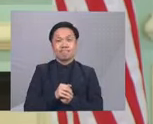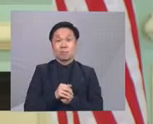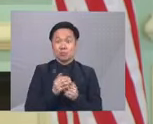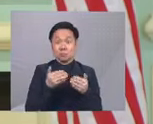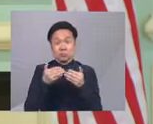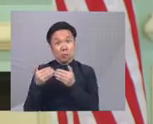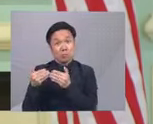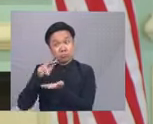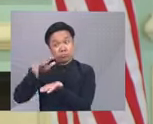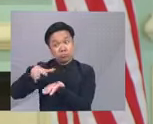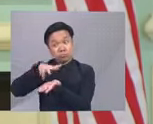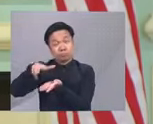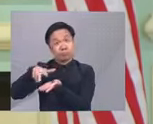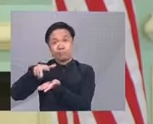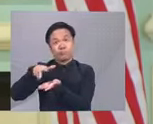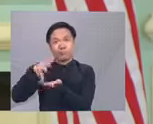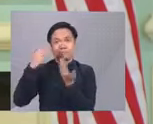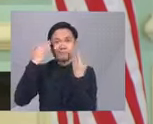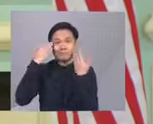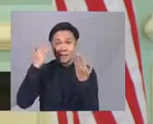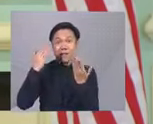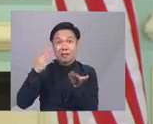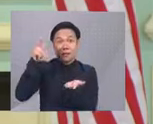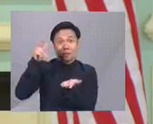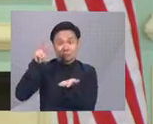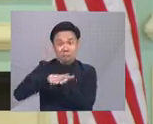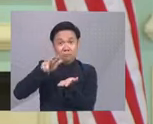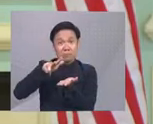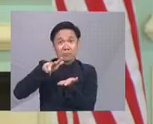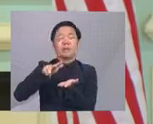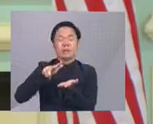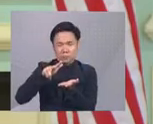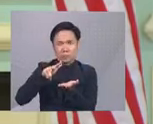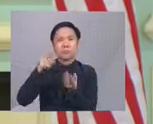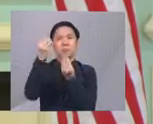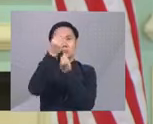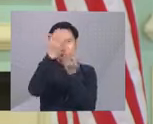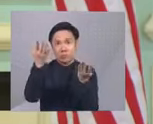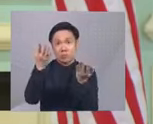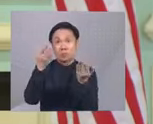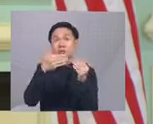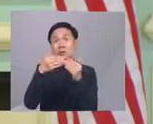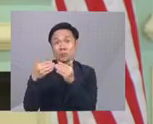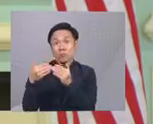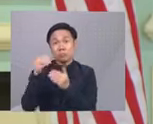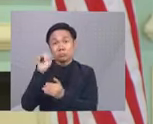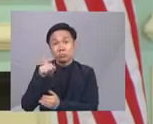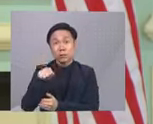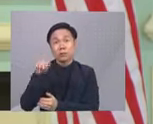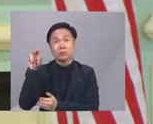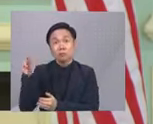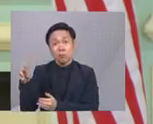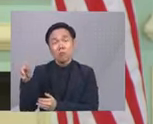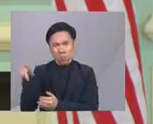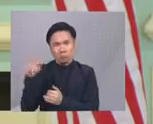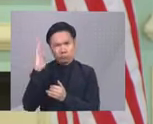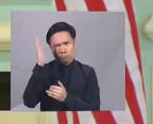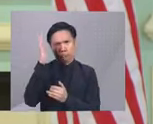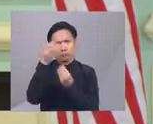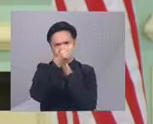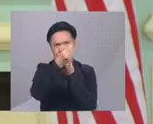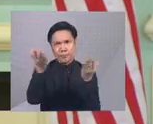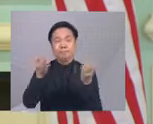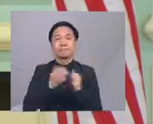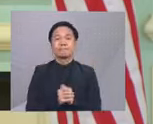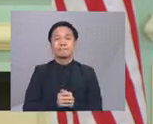sambung atau tak sambung. Once keputusan dah dibuat, kita akan umumkan. Sambung pun kita umum, tak sambung pun kita umum. Jadi tunggulah